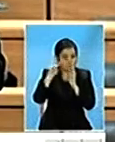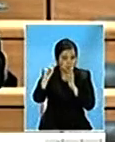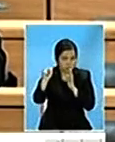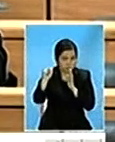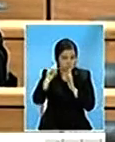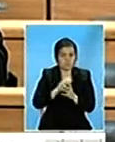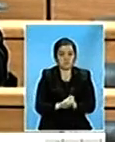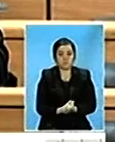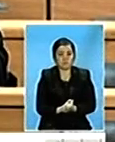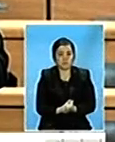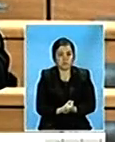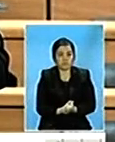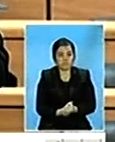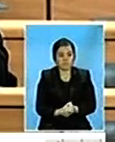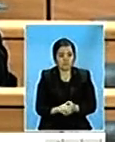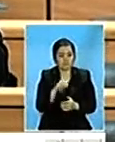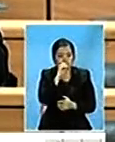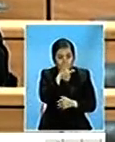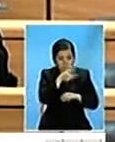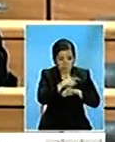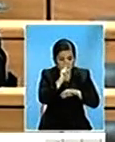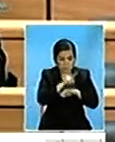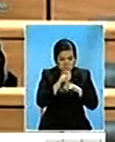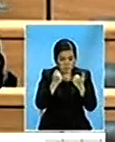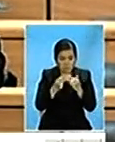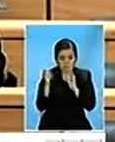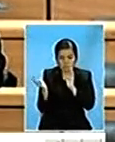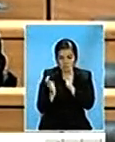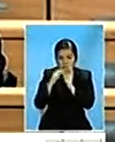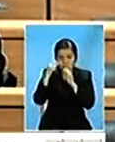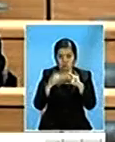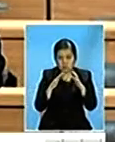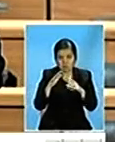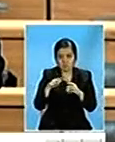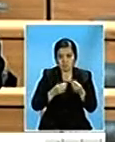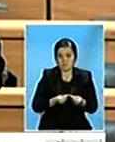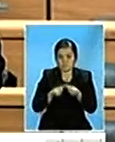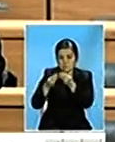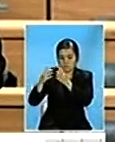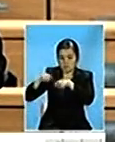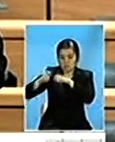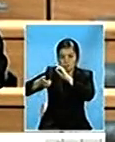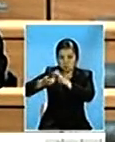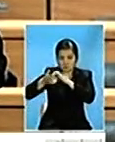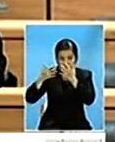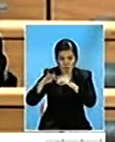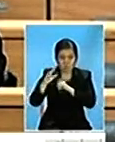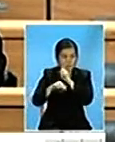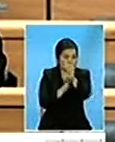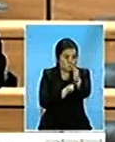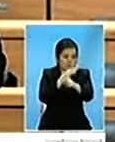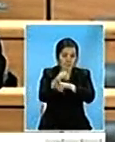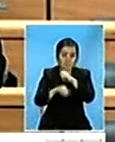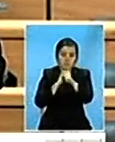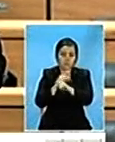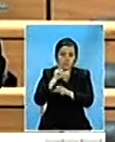ครับผมกราบเรียนท่านประธานว่าจดทะเบียนไว้ร่วม20ปีนะครับแต่ว่